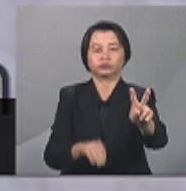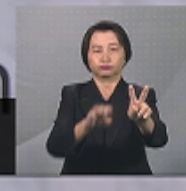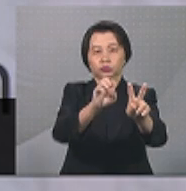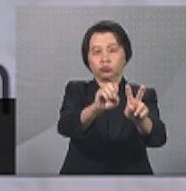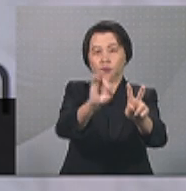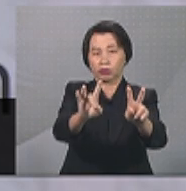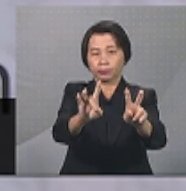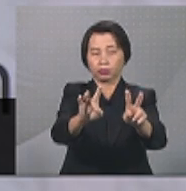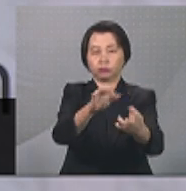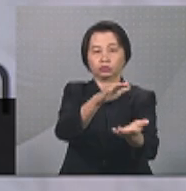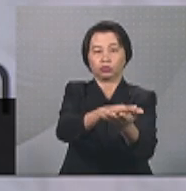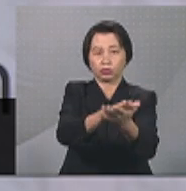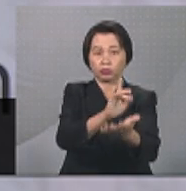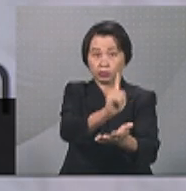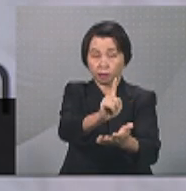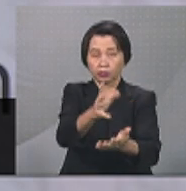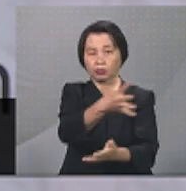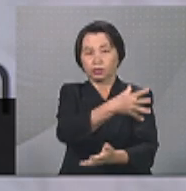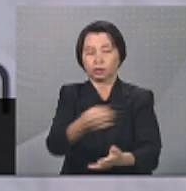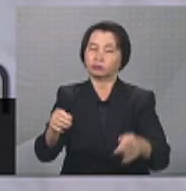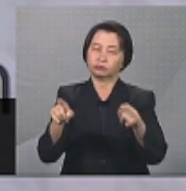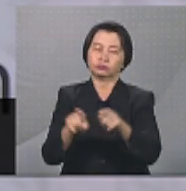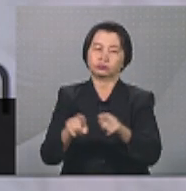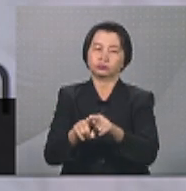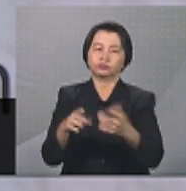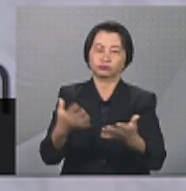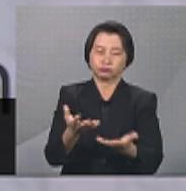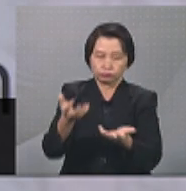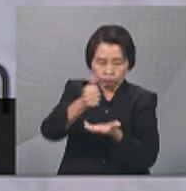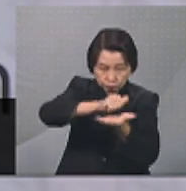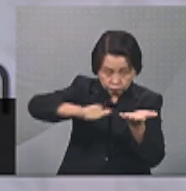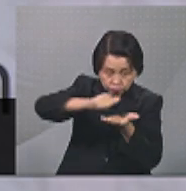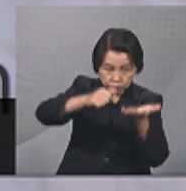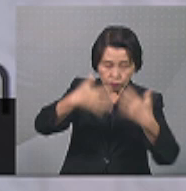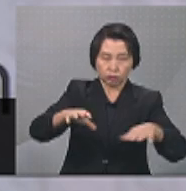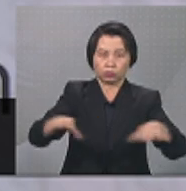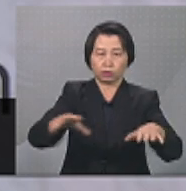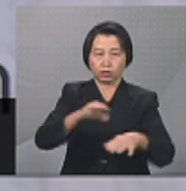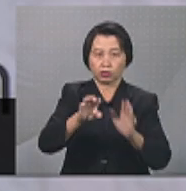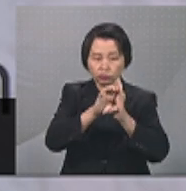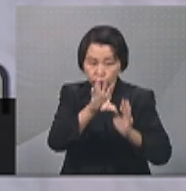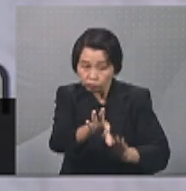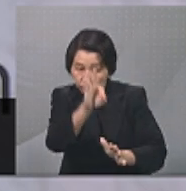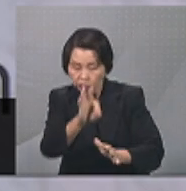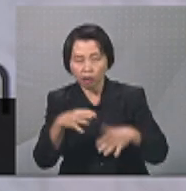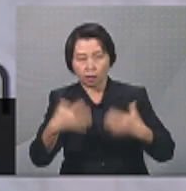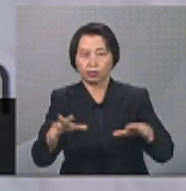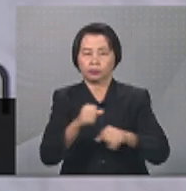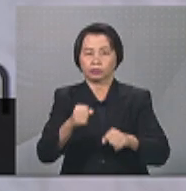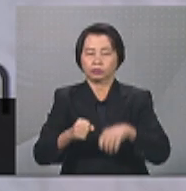208 madrasah. Dan pun begitu, saringan telah dilaksanakan dan sampel telah diambil